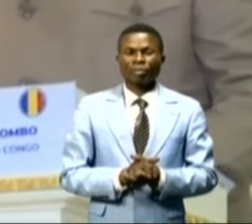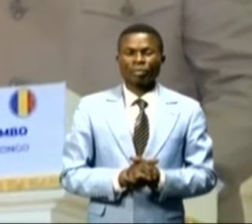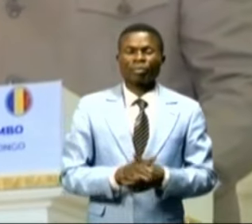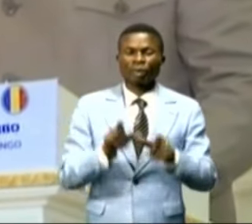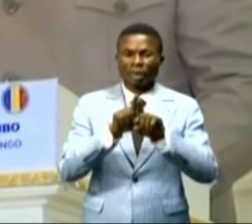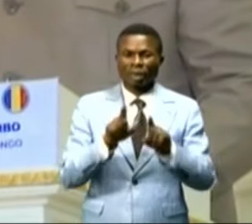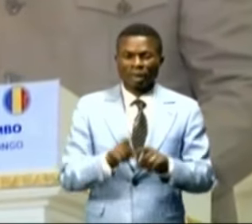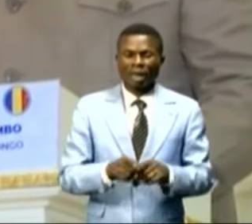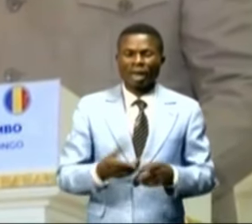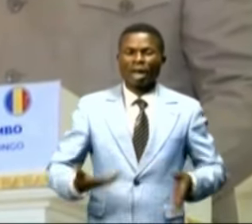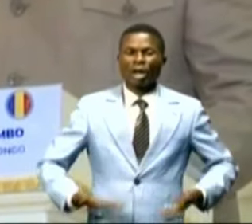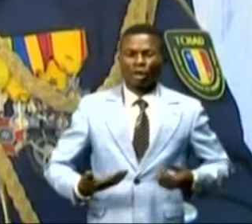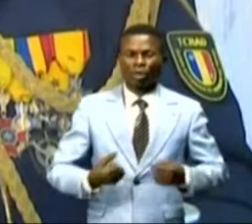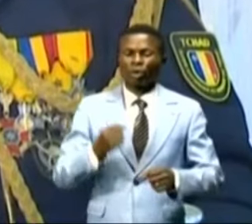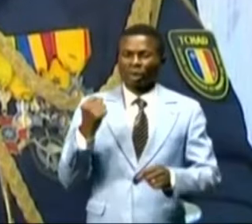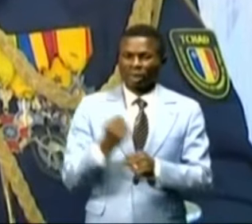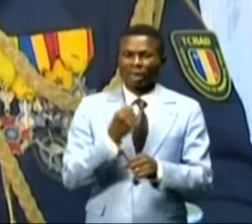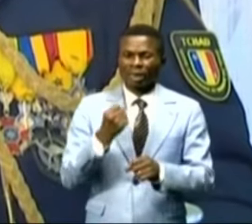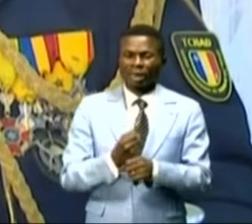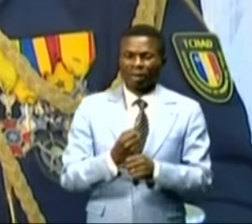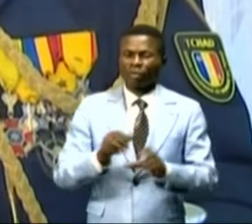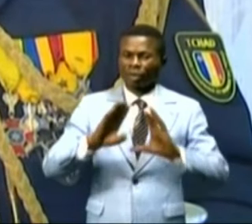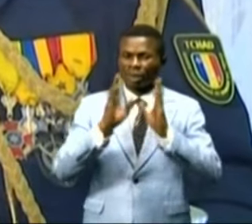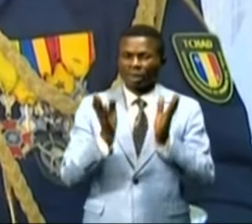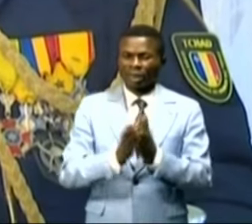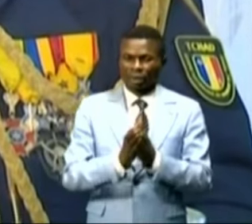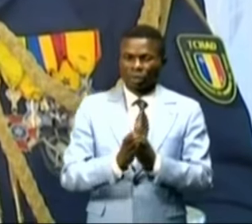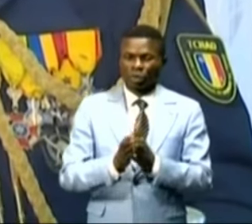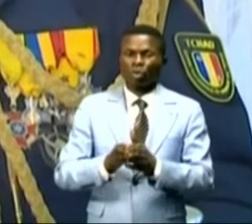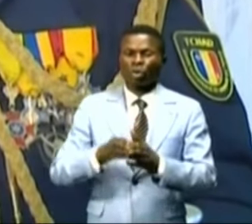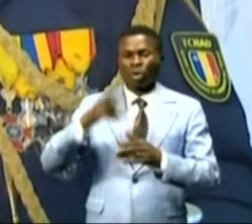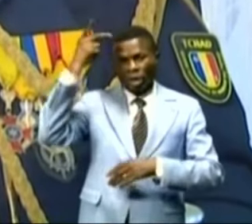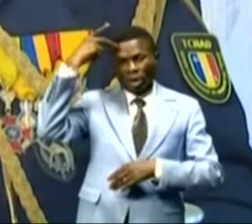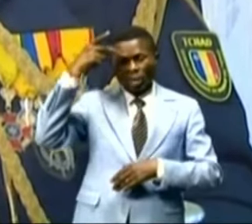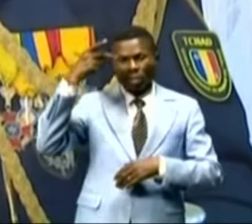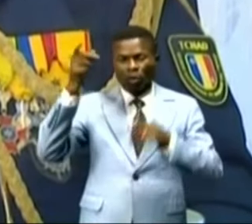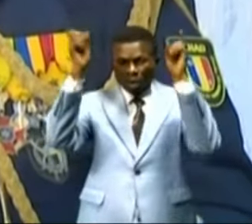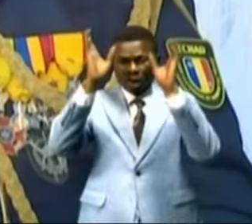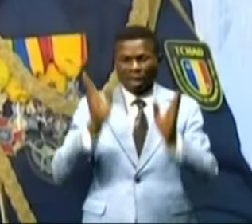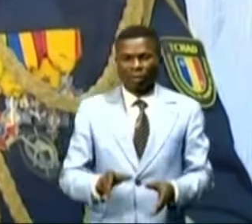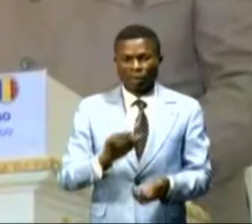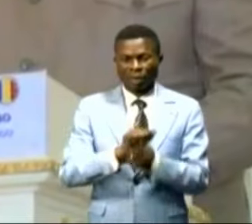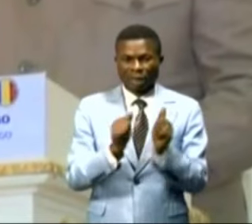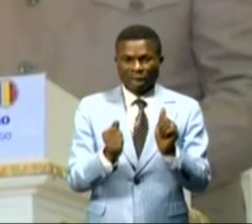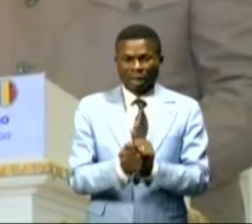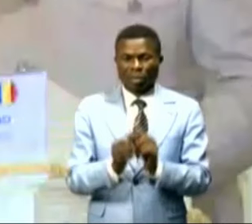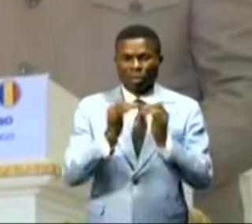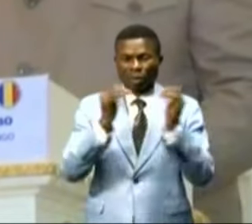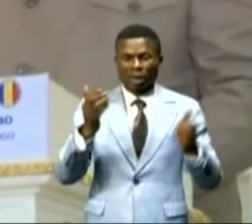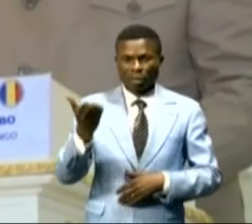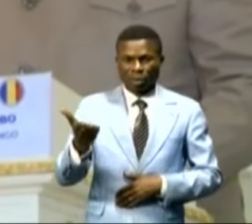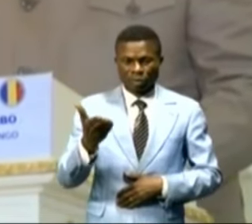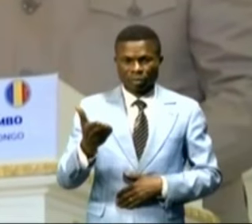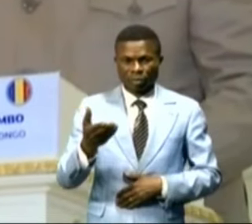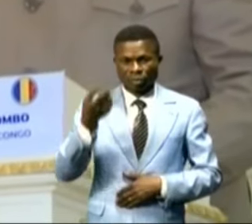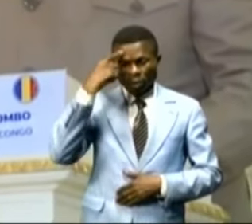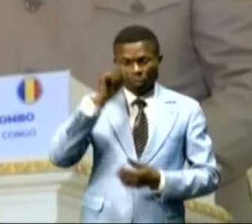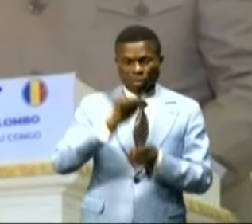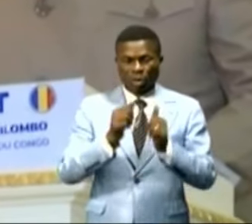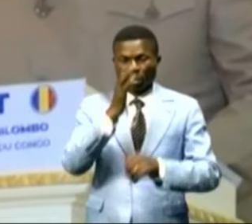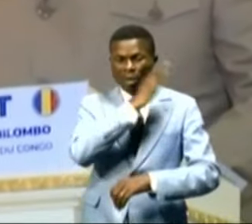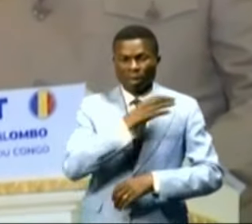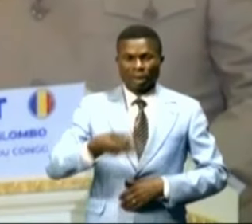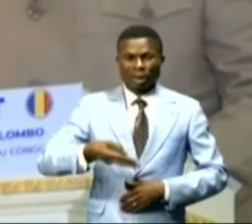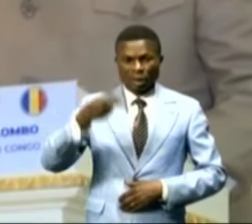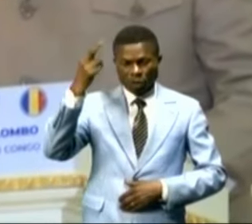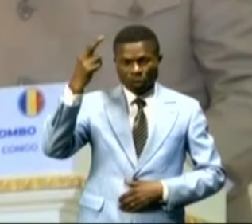également loué les efforts de tous les acteurs impliqués dans ce processus. Cette marque de distinction dont je